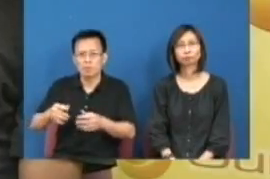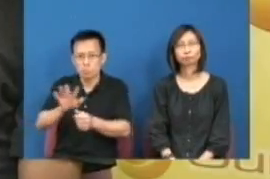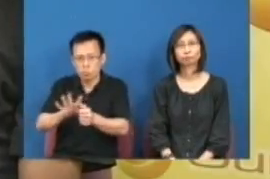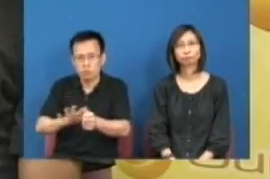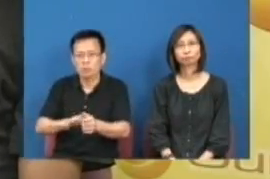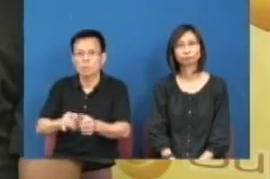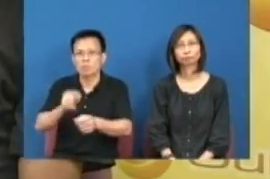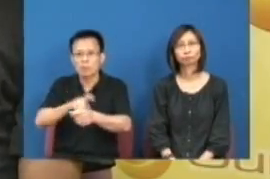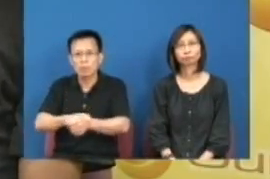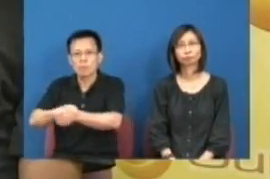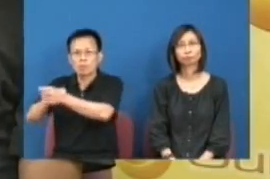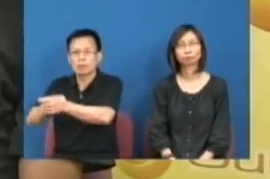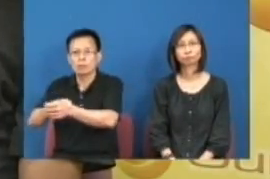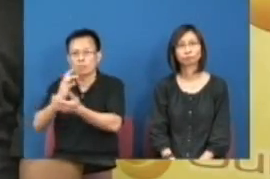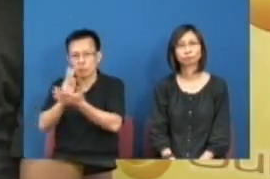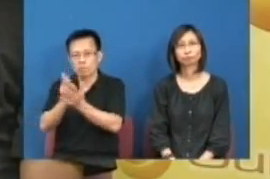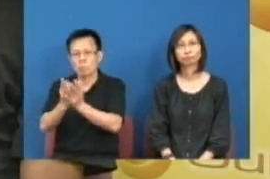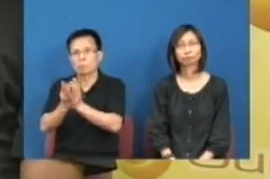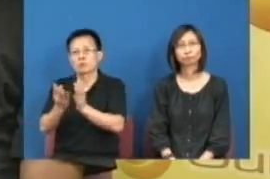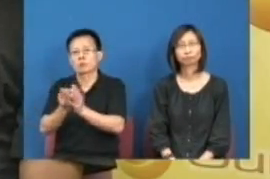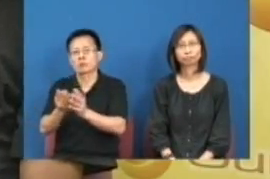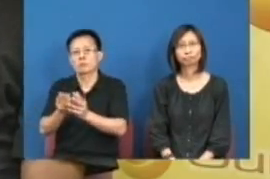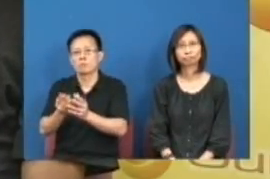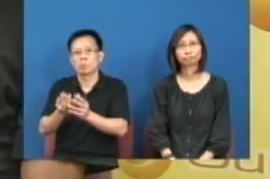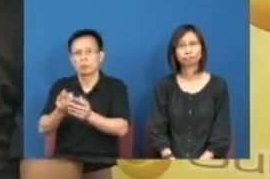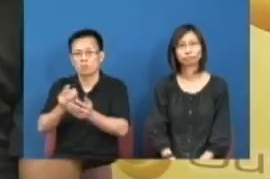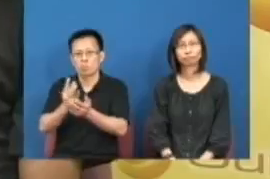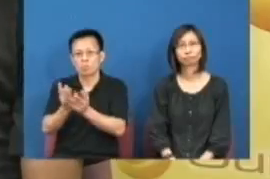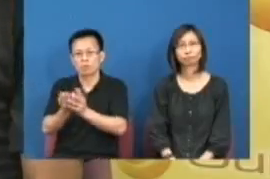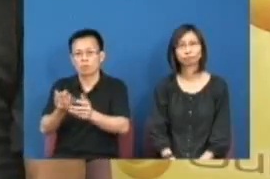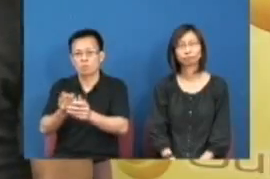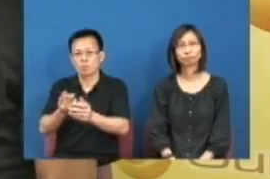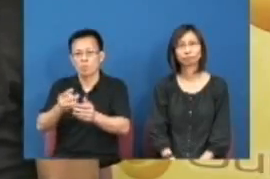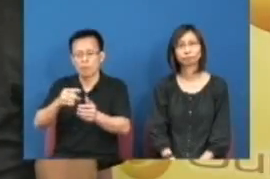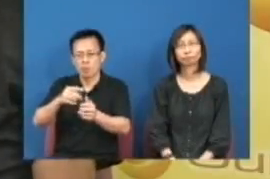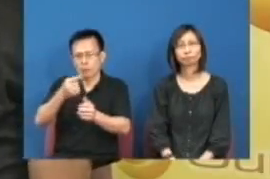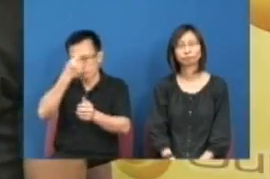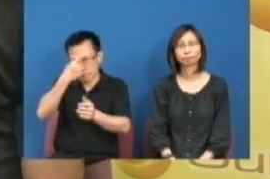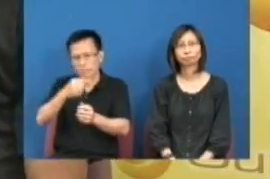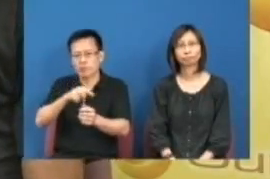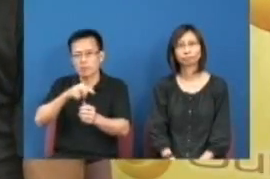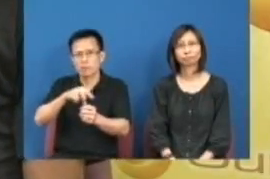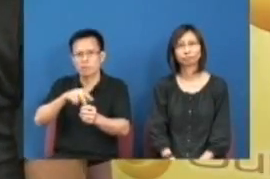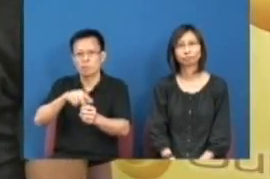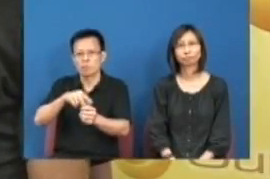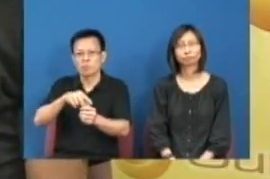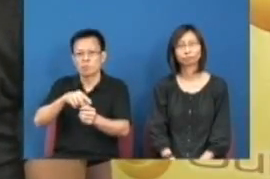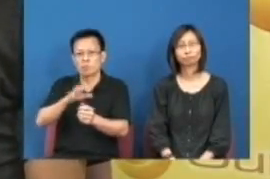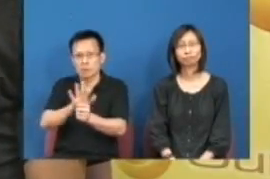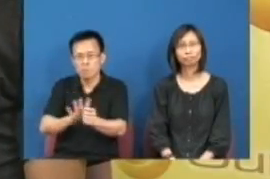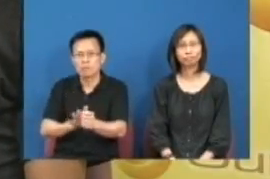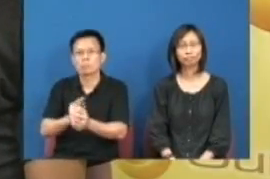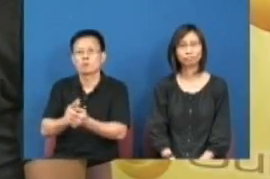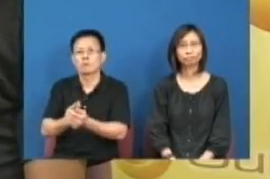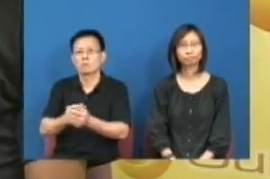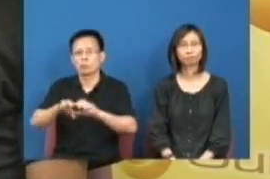哋個活動受到阻礙啊，或者受到佢哋嘅纏繞啊咁樣。如果全面咁樣做，